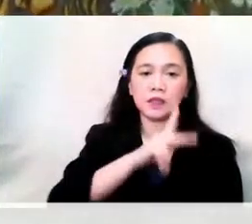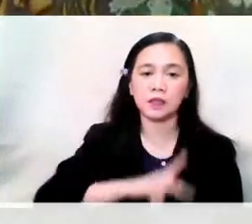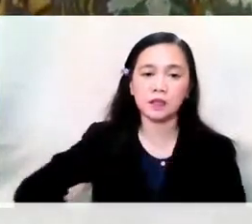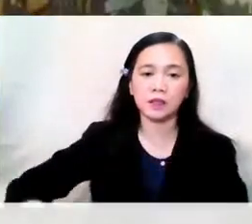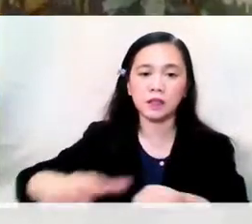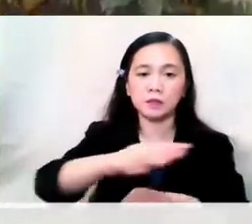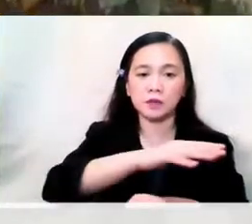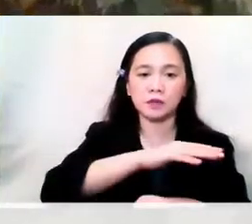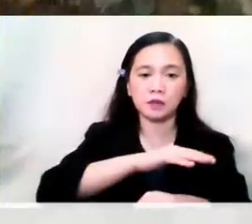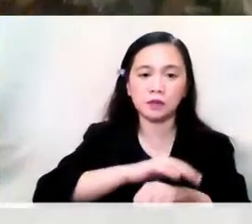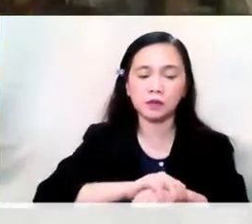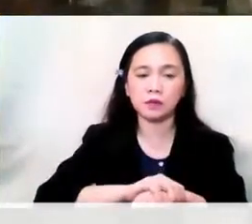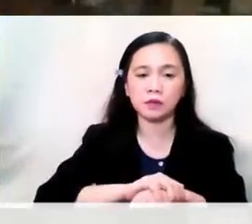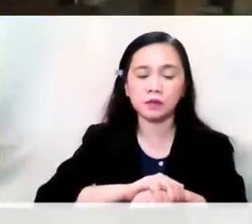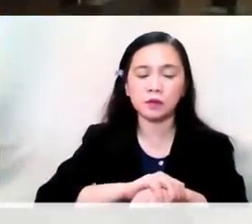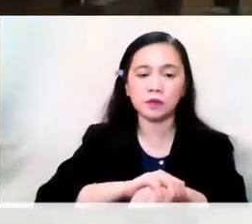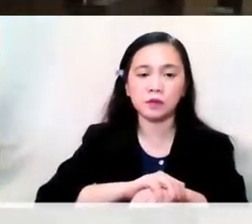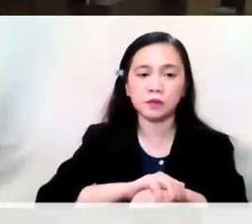kaharian mo,